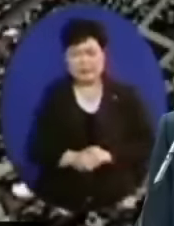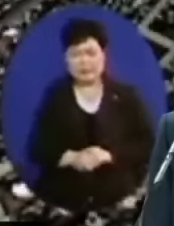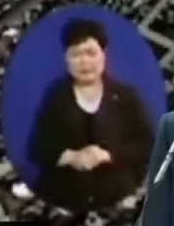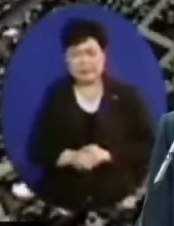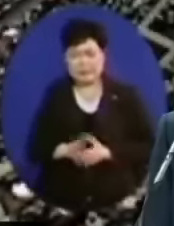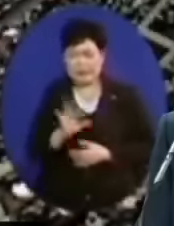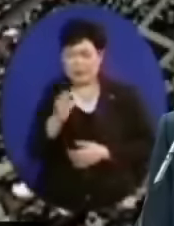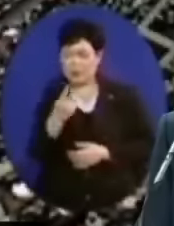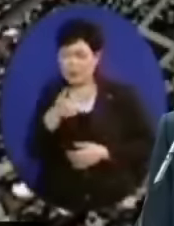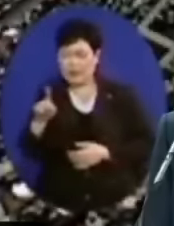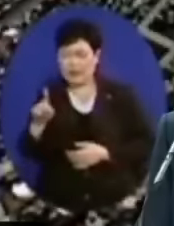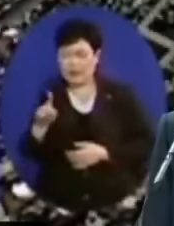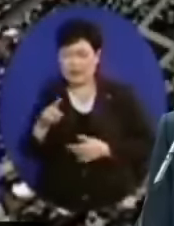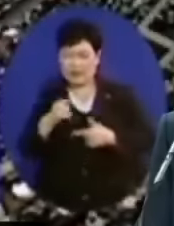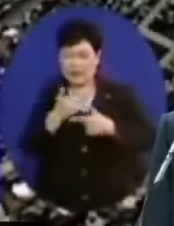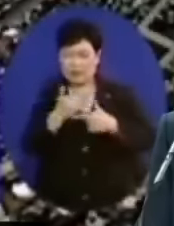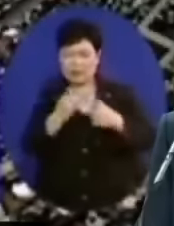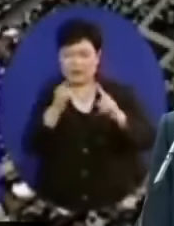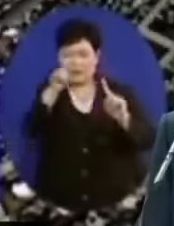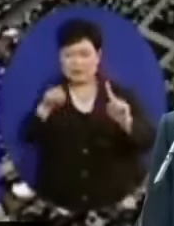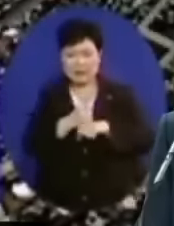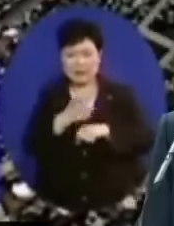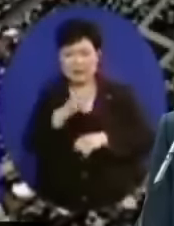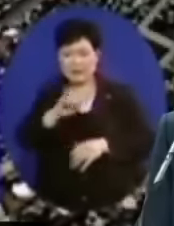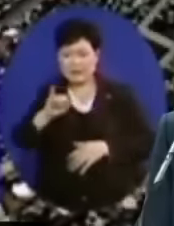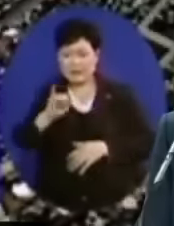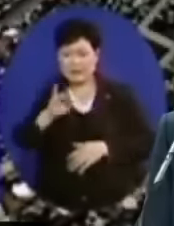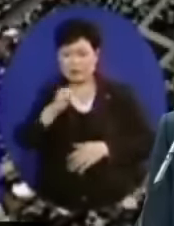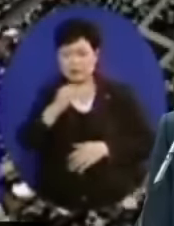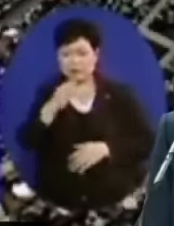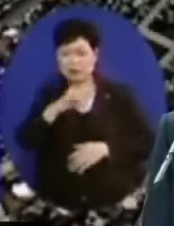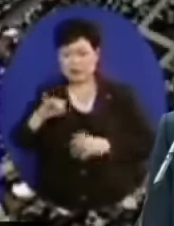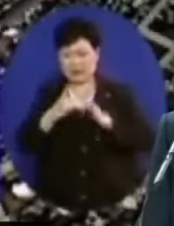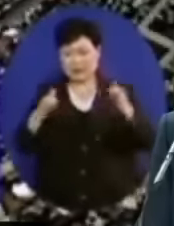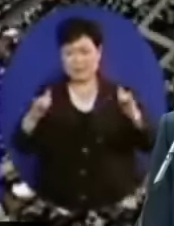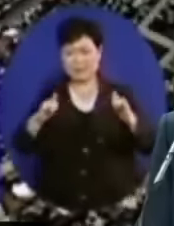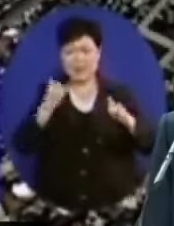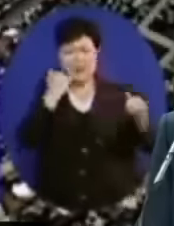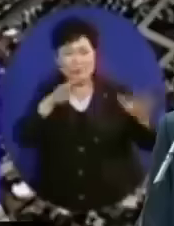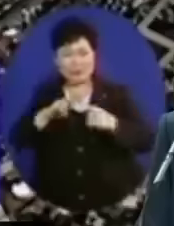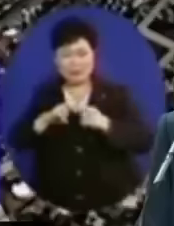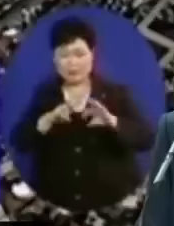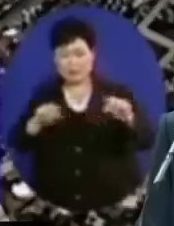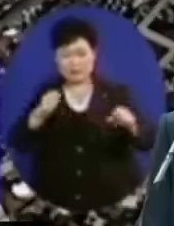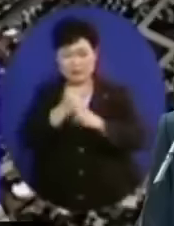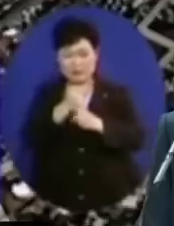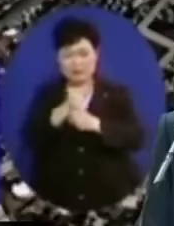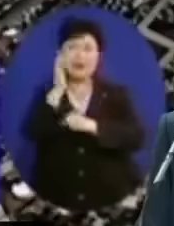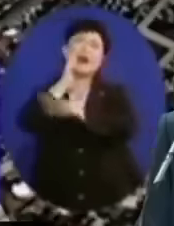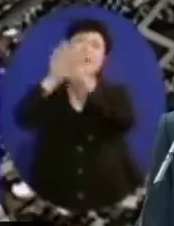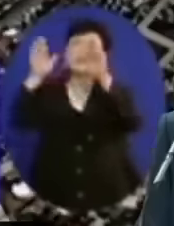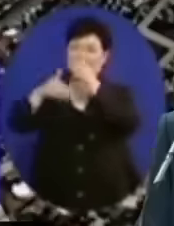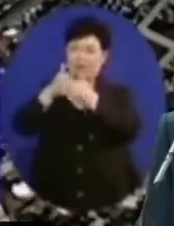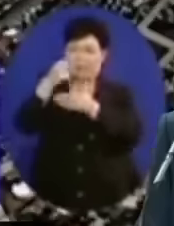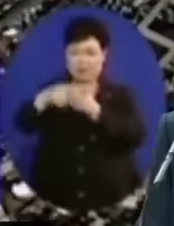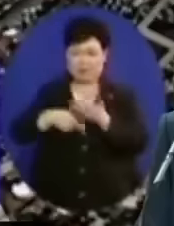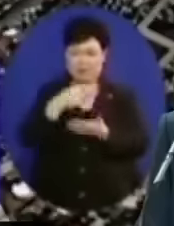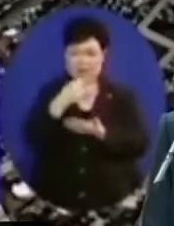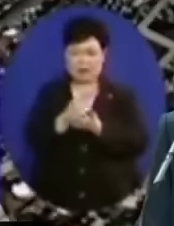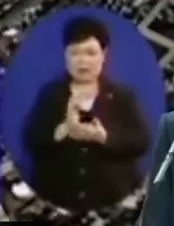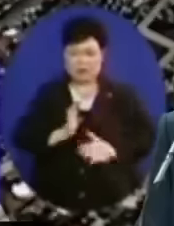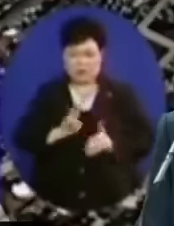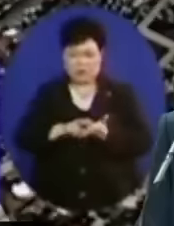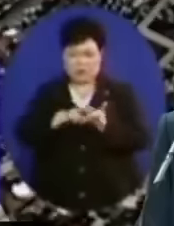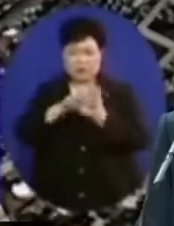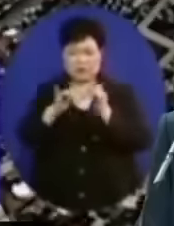요나 1장 9절로 12절에 그가 대답하되 나는 히브리 사람이여 바다와 육지를 지으신 하늘의 하나님 야훼를 경외하는